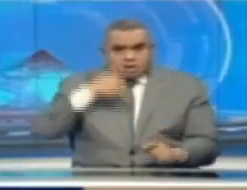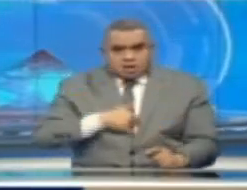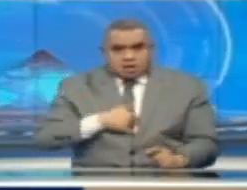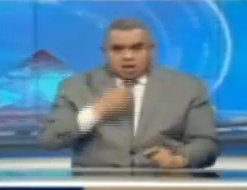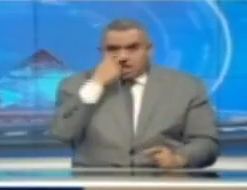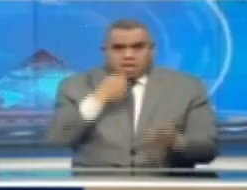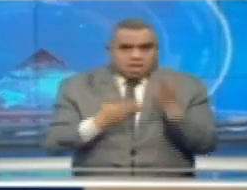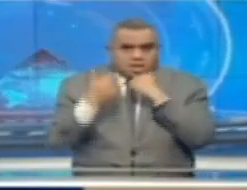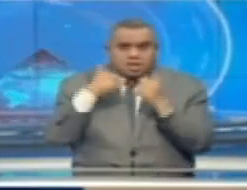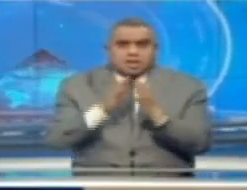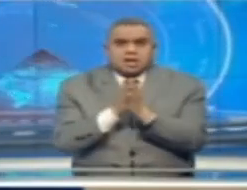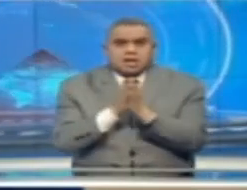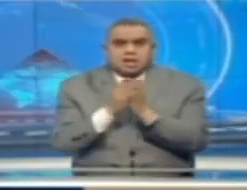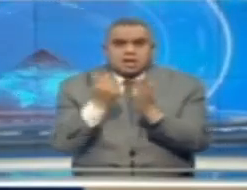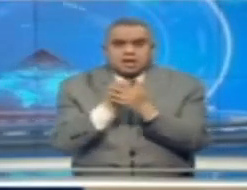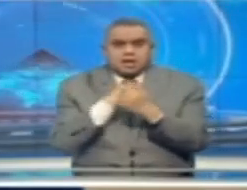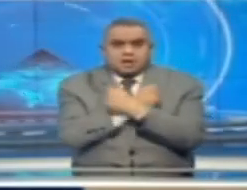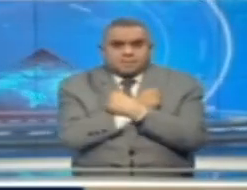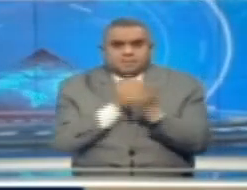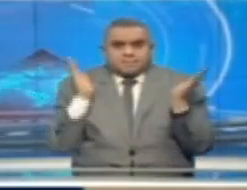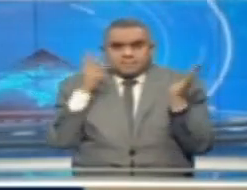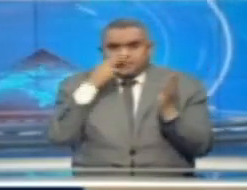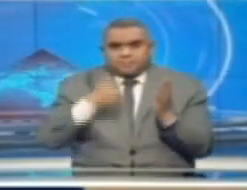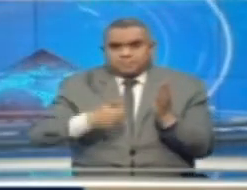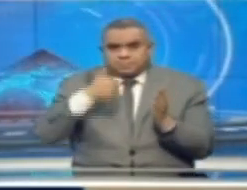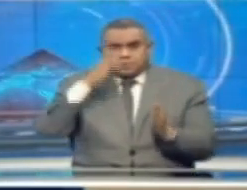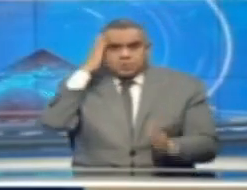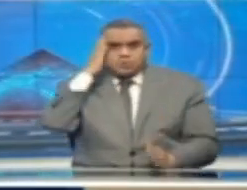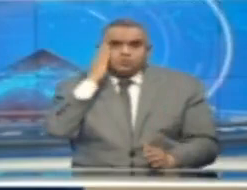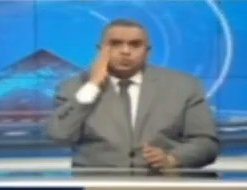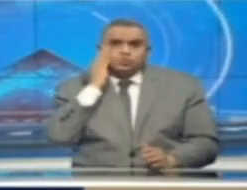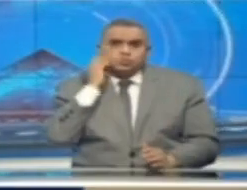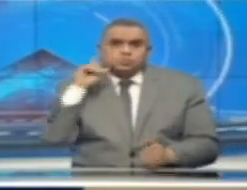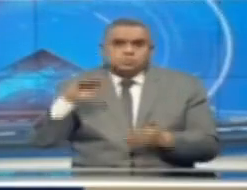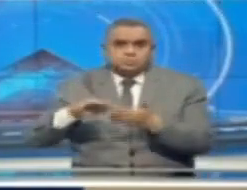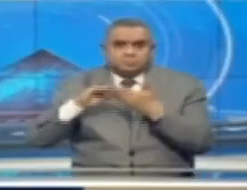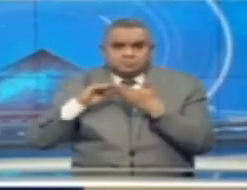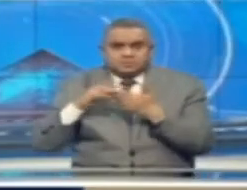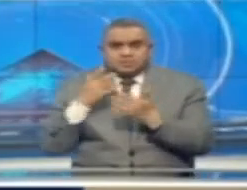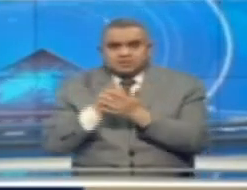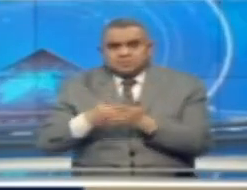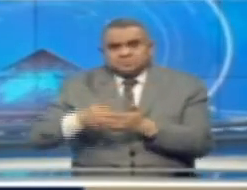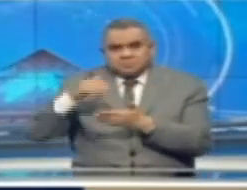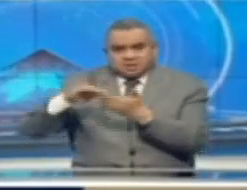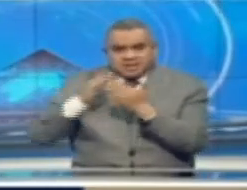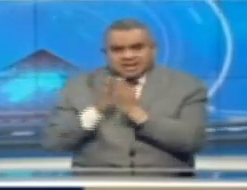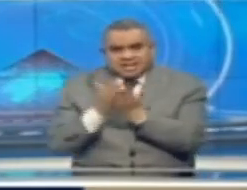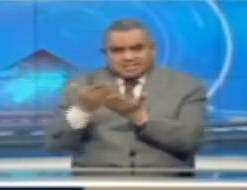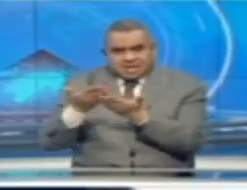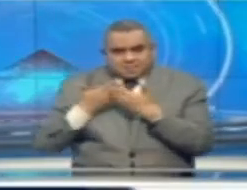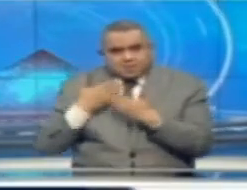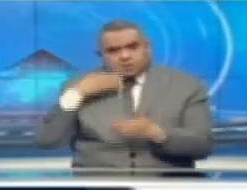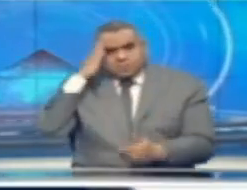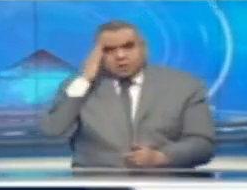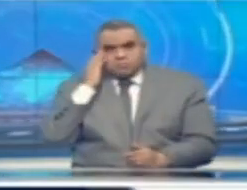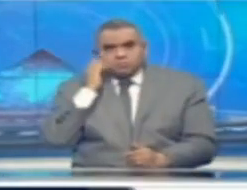على كتيب المومياوات وعبر عن جزيل شكره وامتنانه لتلك الهدية